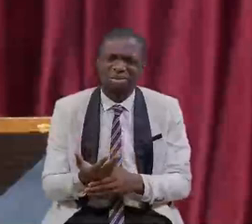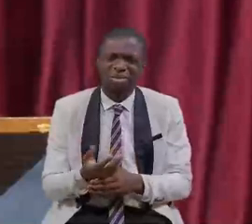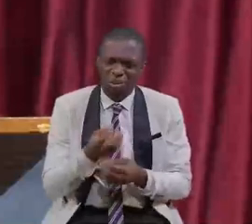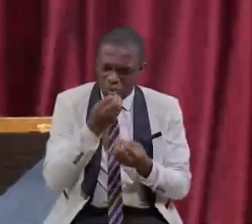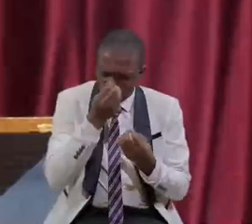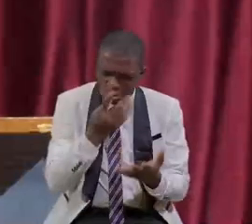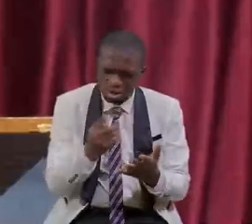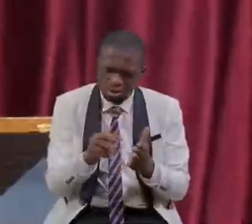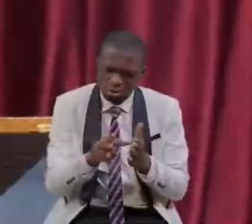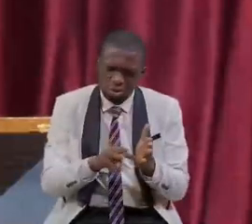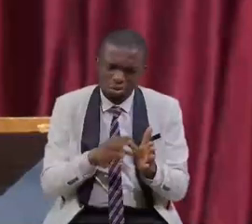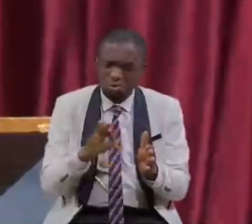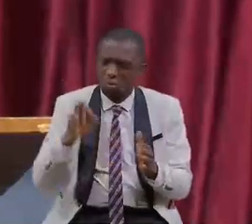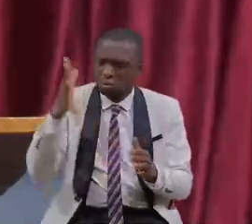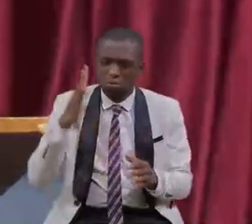Il ne s'est pas soumis.